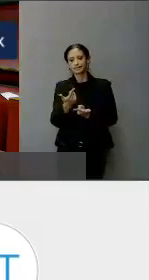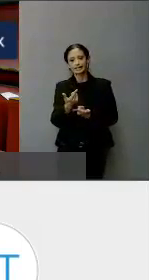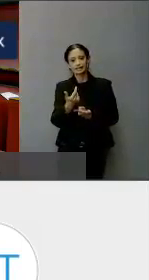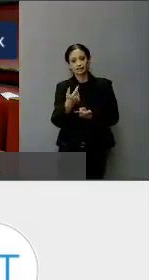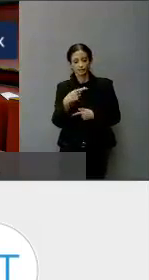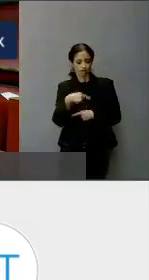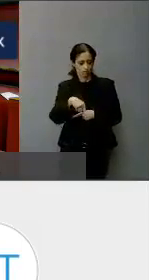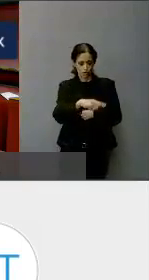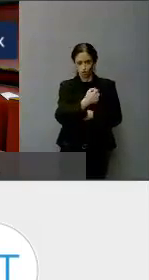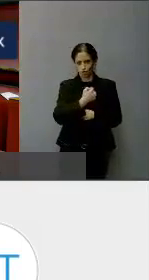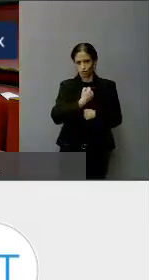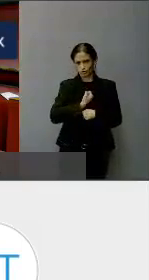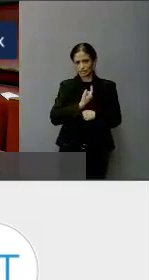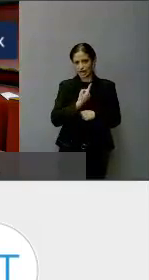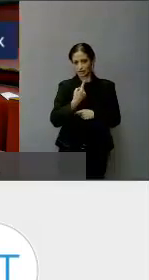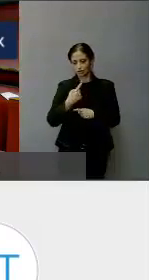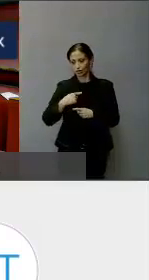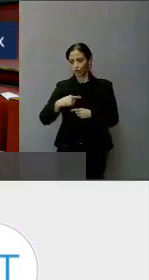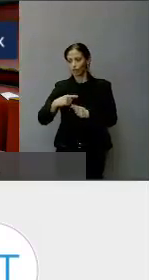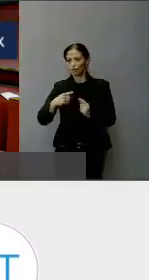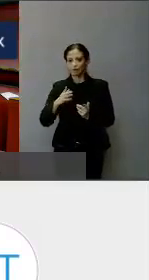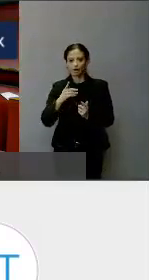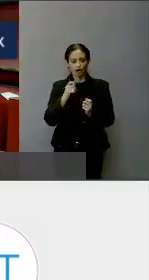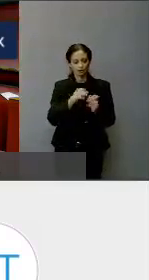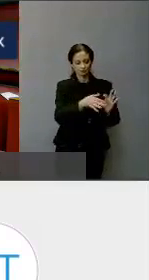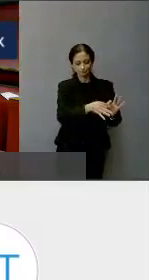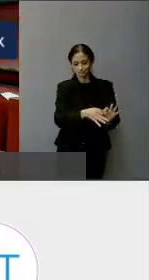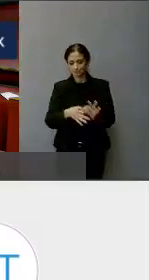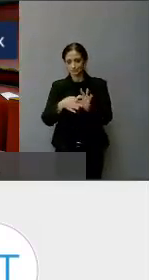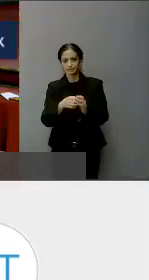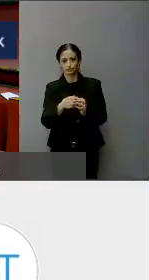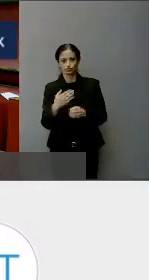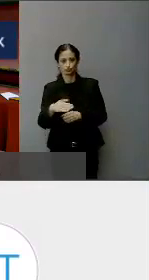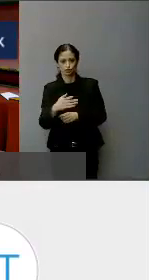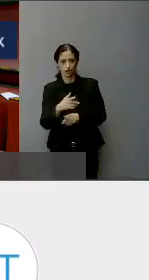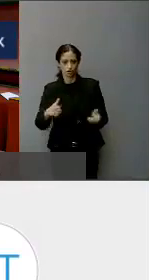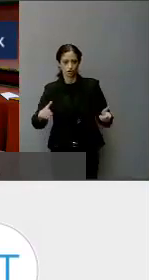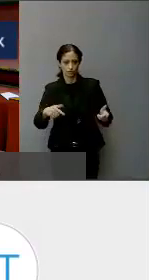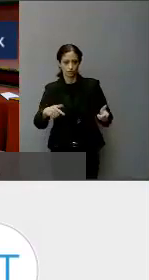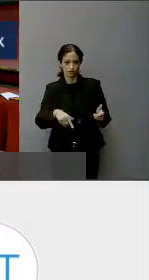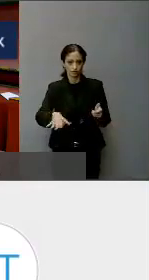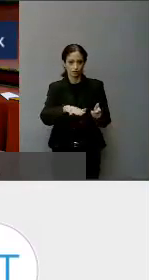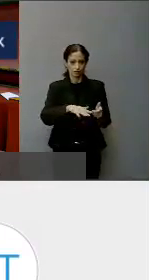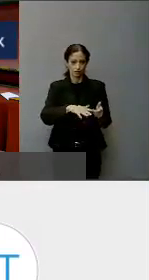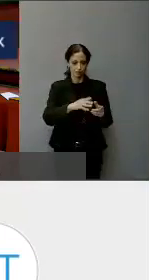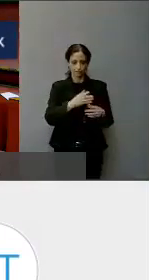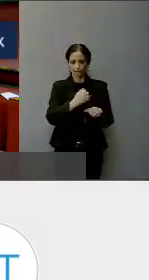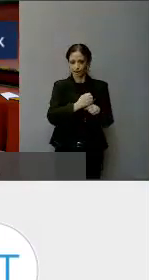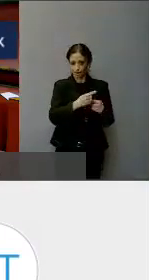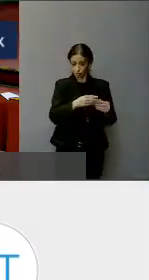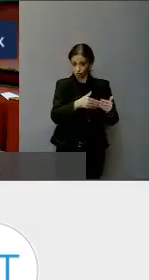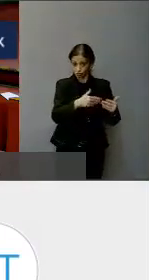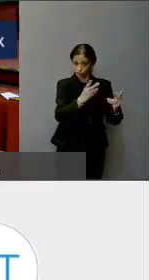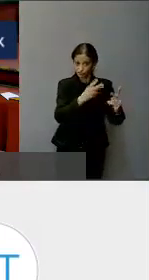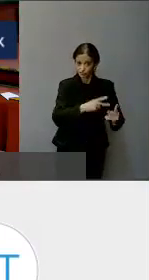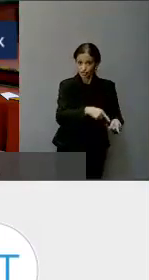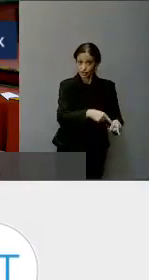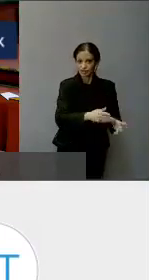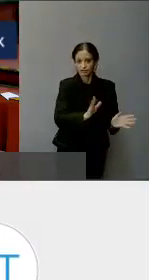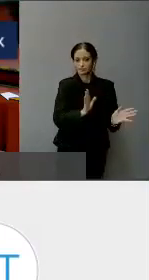maggiormente ma che tutta la città avrà rispetto a questa operazione ma cosa